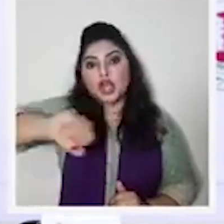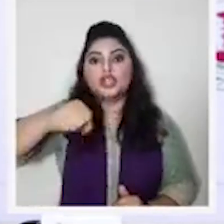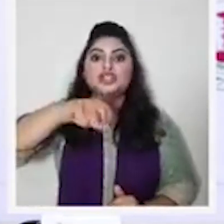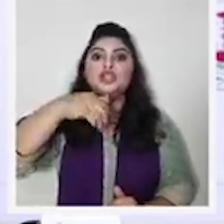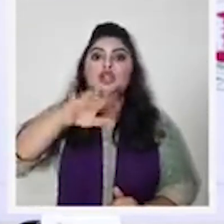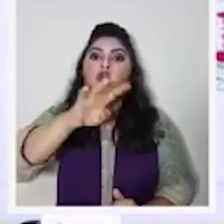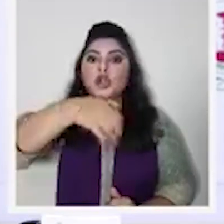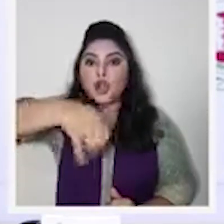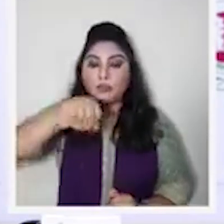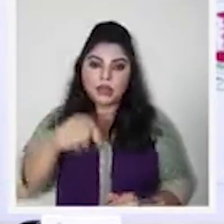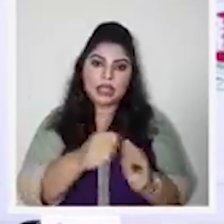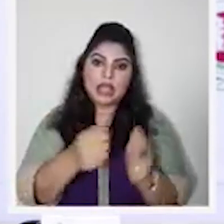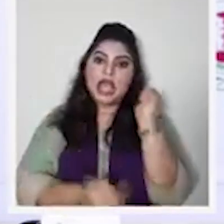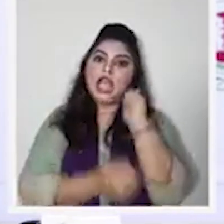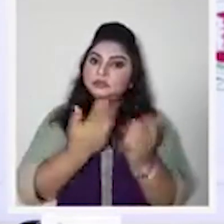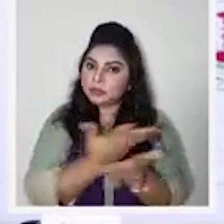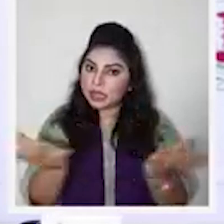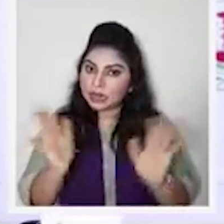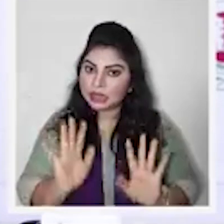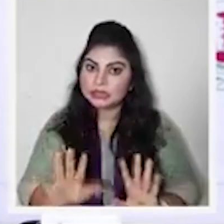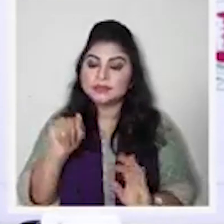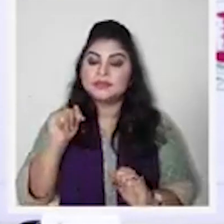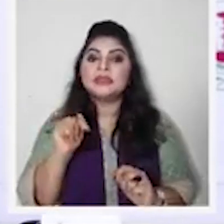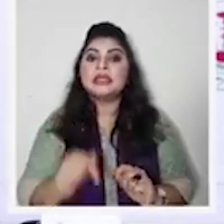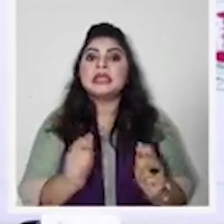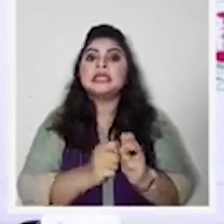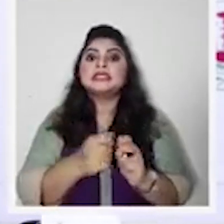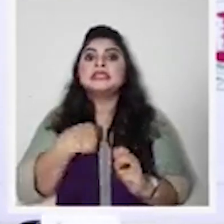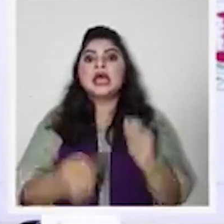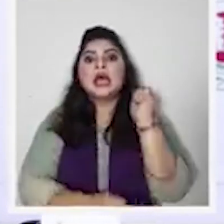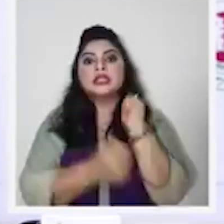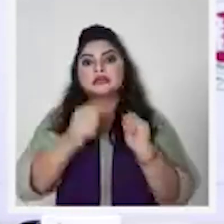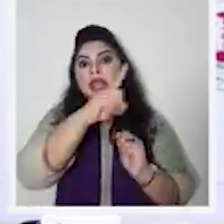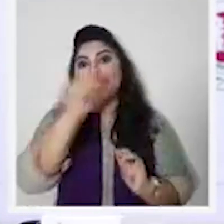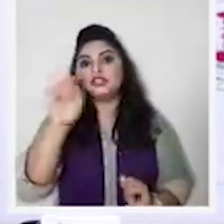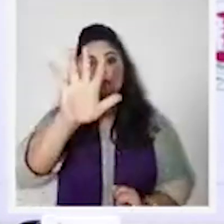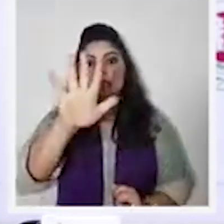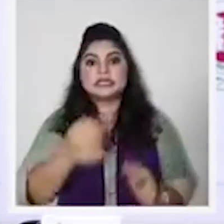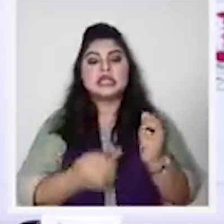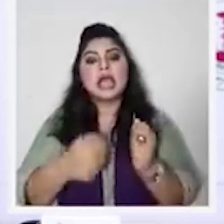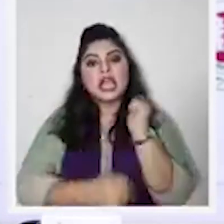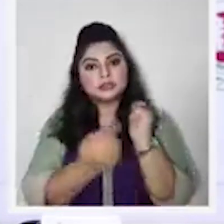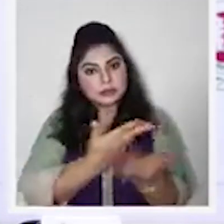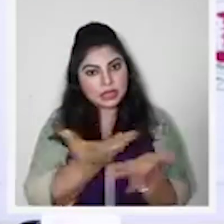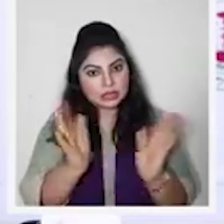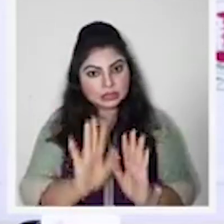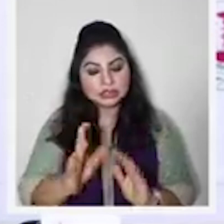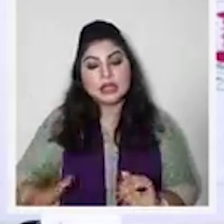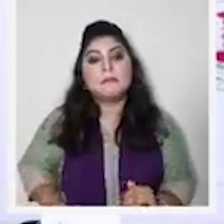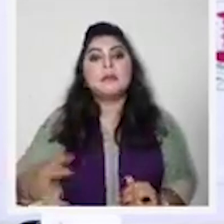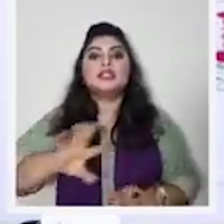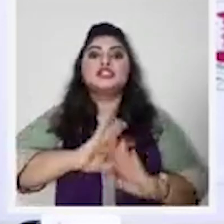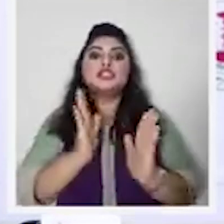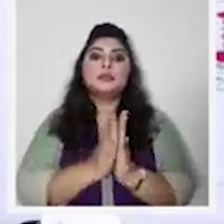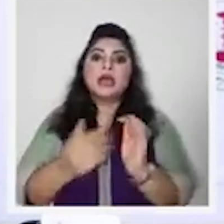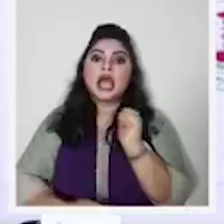আছেন 1,843 জন এবং শয্যা খালি আছে 5,890টি। আইসিইউ শয্যায় 93 জন সারা দেশের অন্যান্য